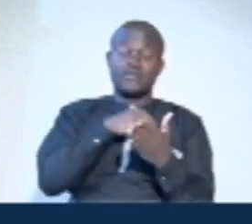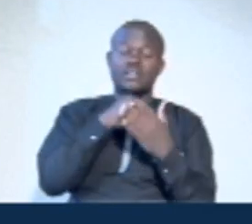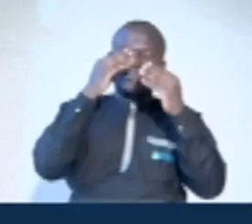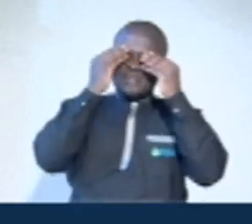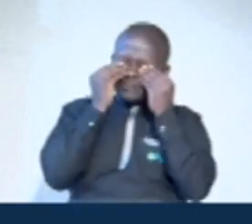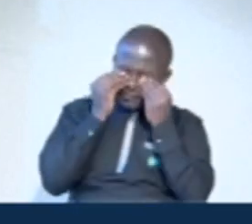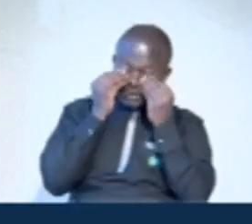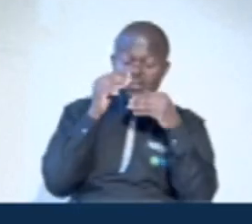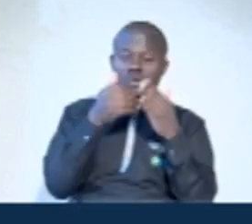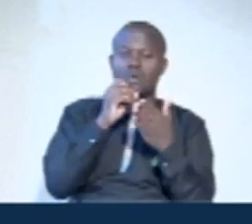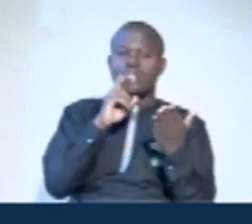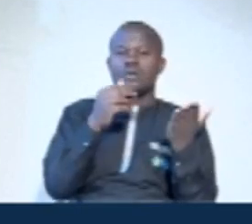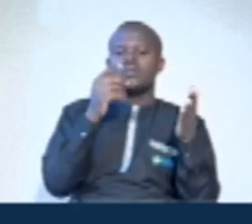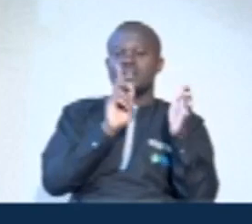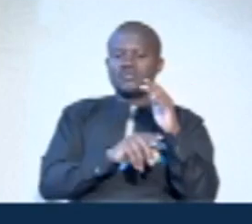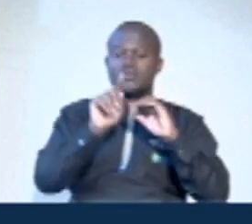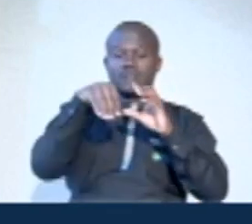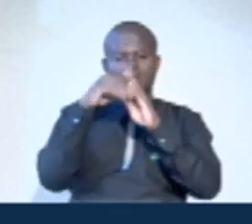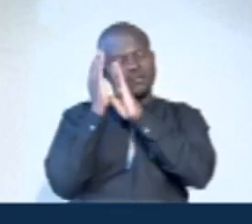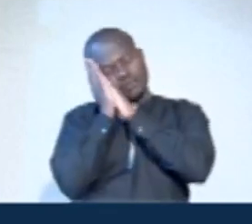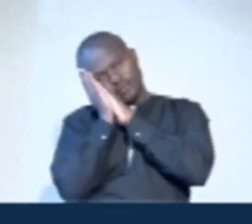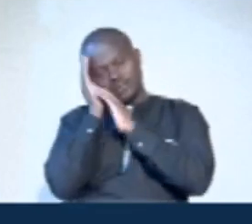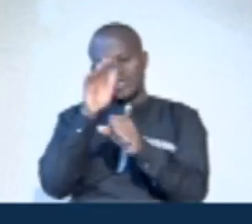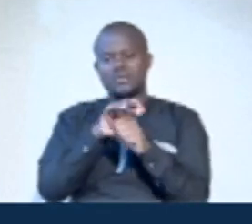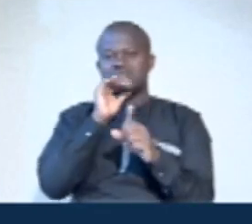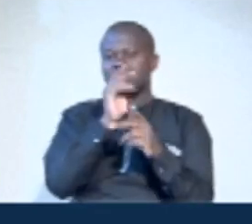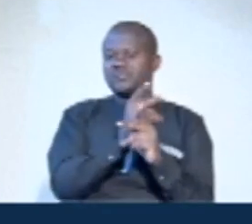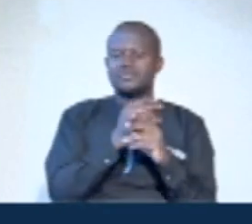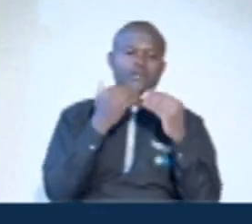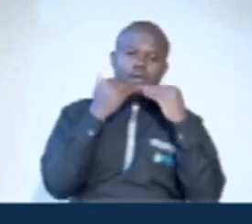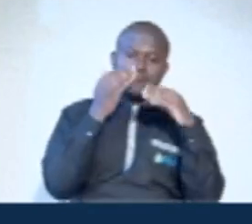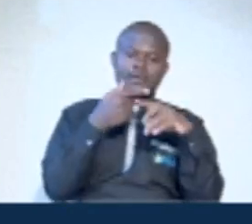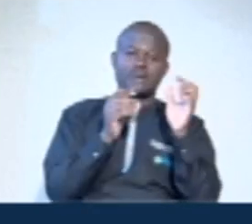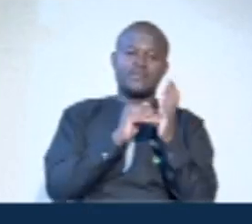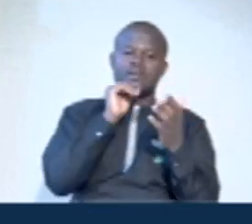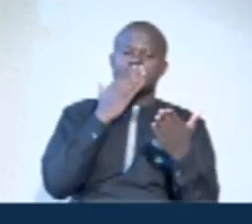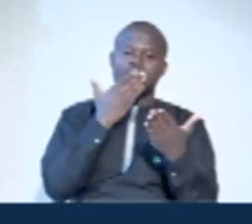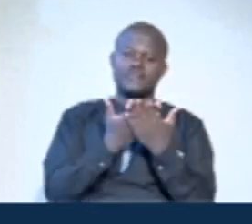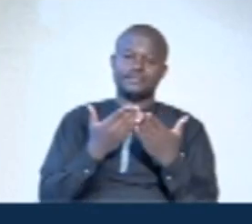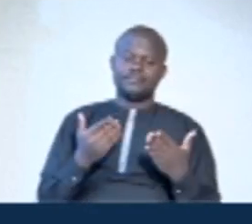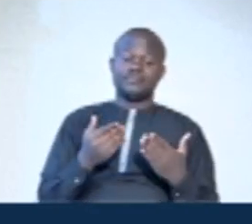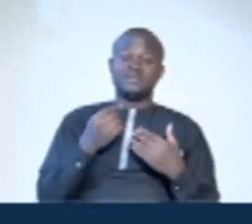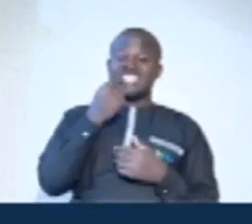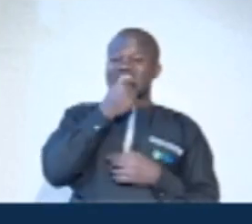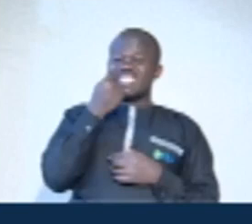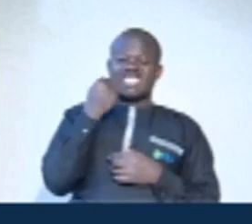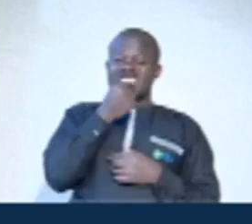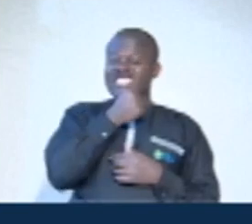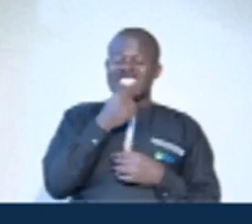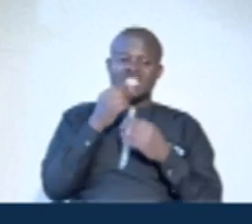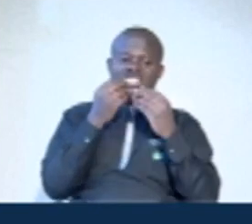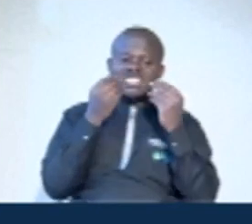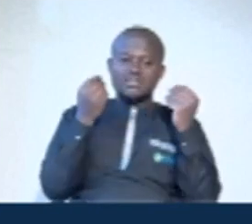nk'ibitotsi cyangwa iki bagahita bajya kuryama. Abenshi ntabwo babyitaho kandi ntabwo ari byo. Amenyo yangirika, amenyo hari